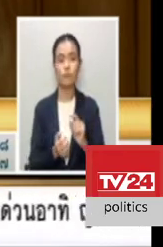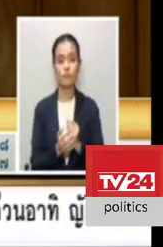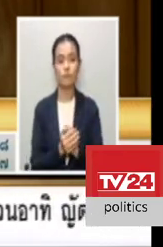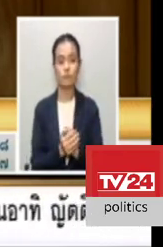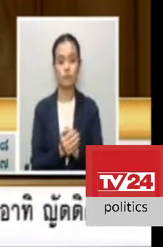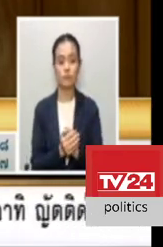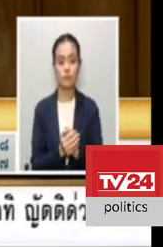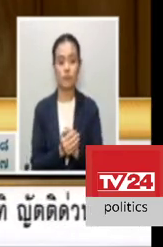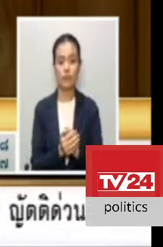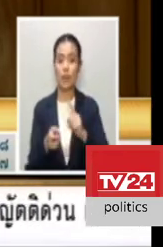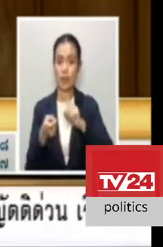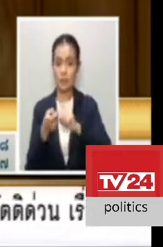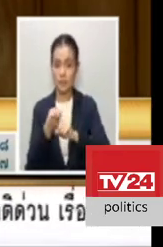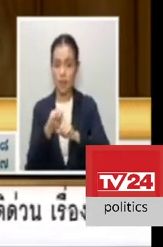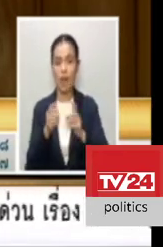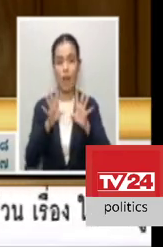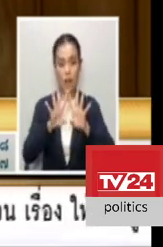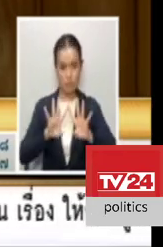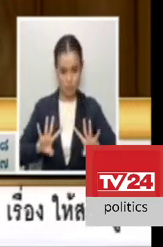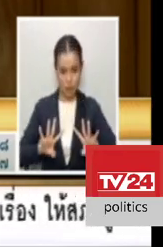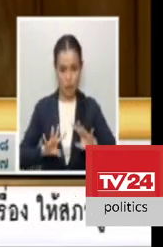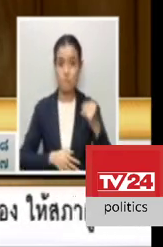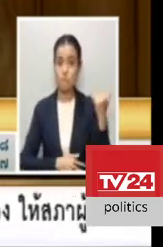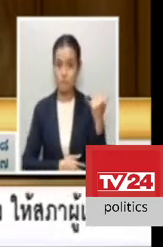รัสเซียกับอาเซียนก็